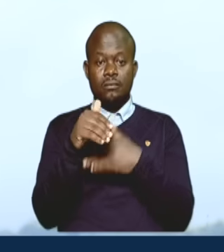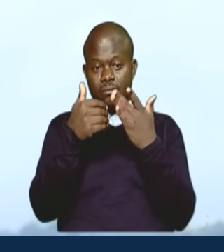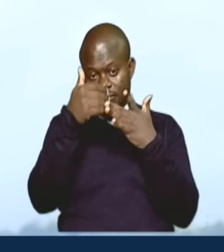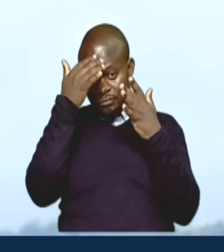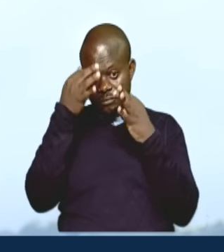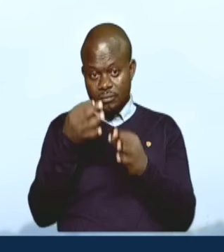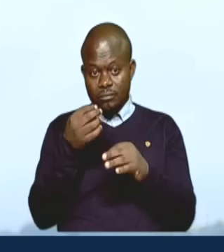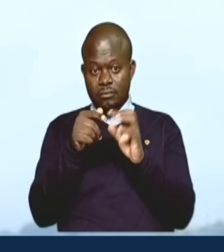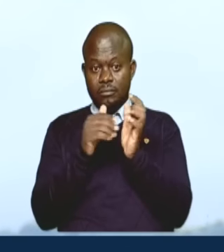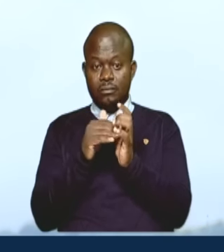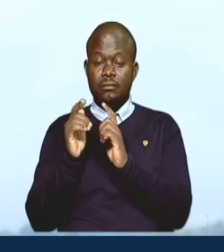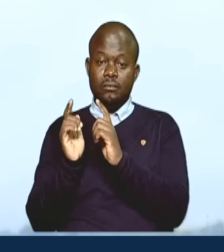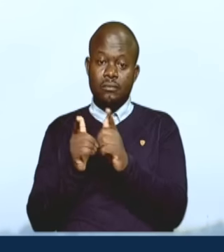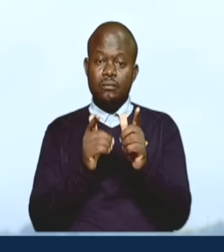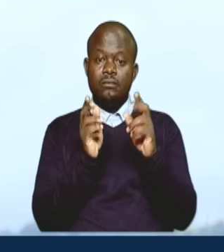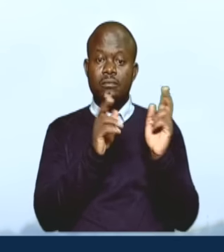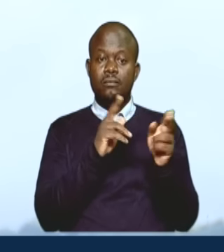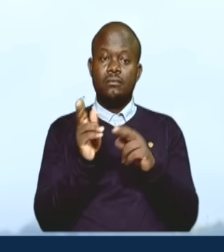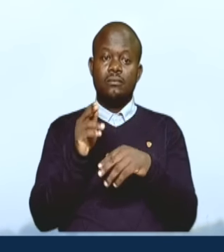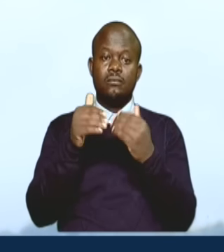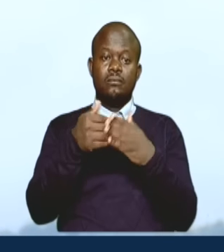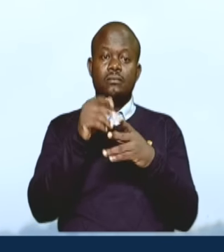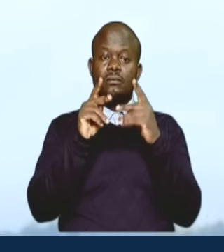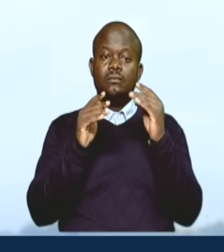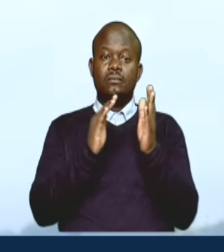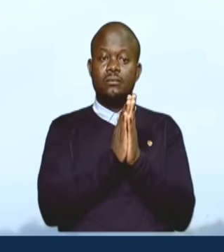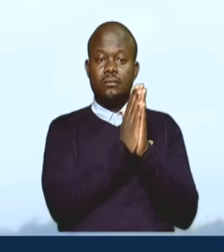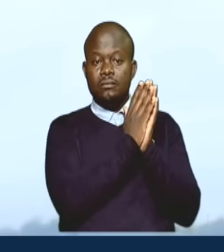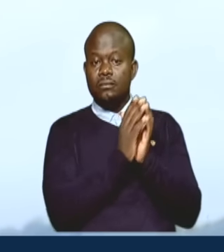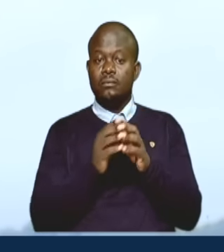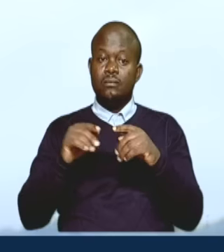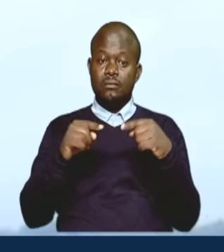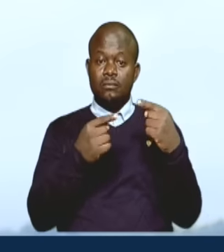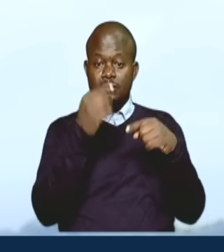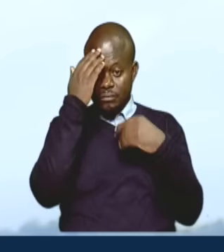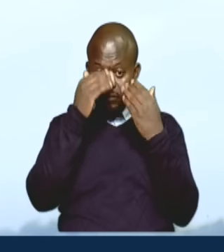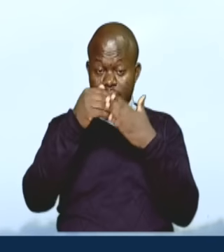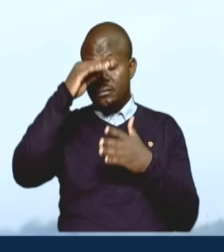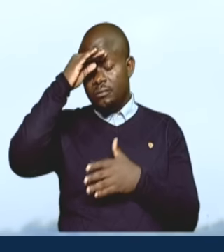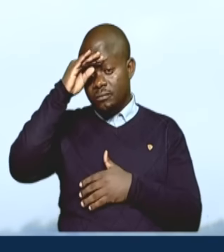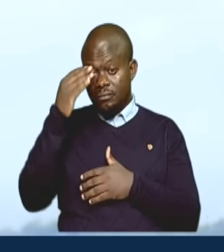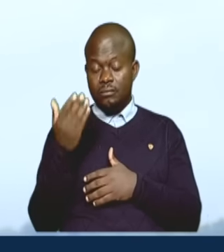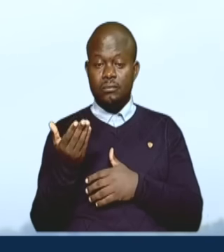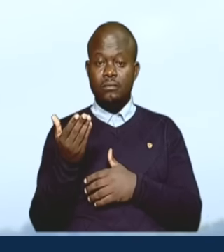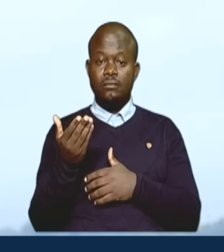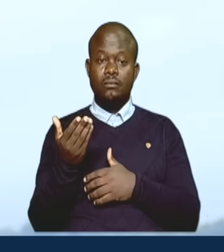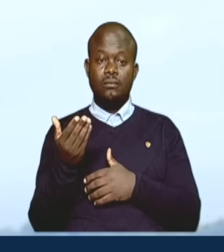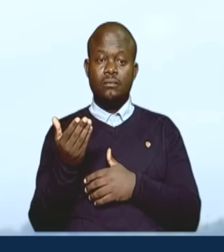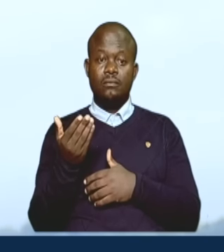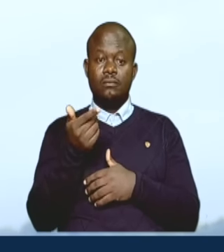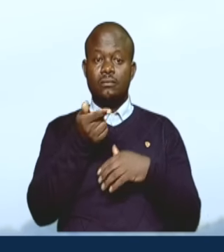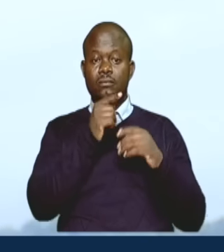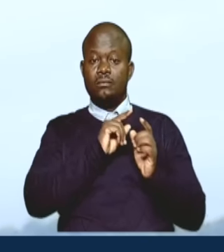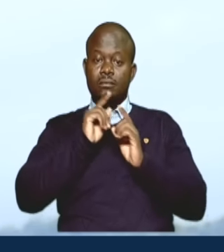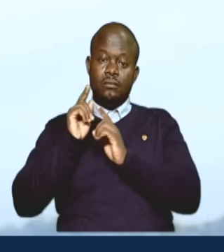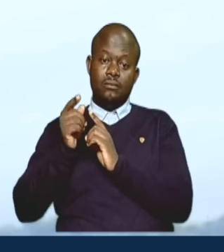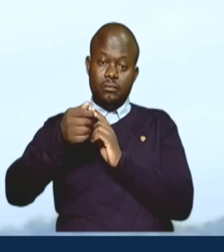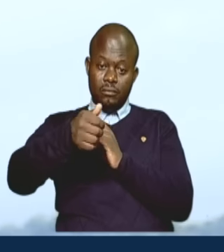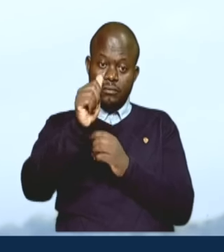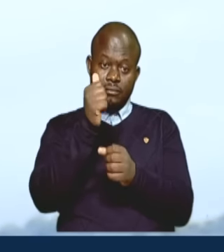Ariko kurwana burya ni ibisanzwe abantu basangiye bagatongana, cyane ko abana sinzi. Uyu musirikare rero ibyo